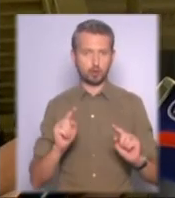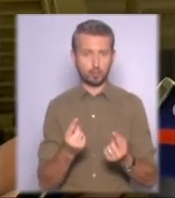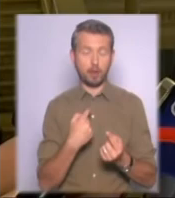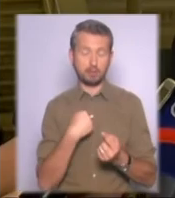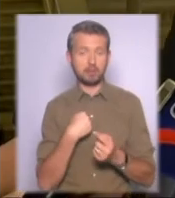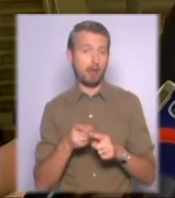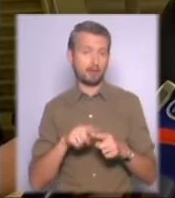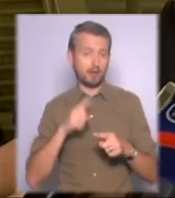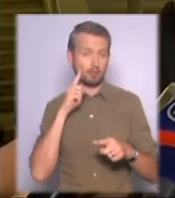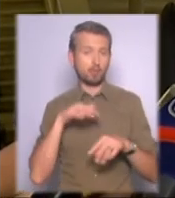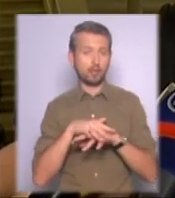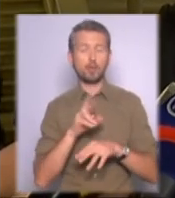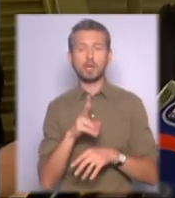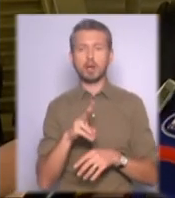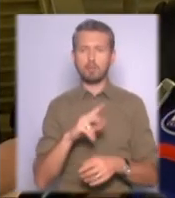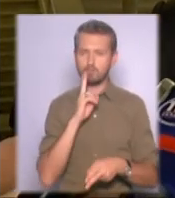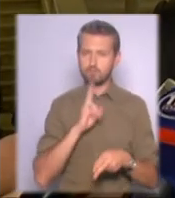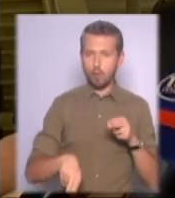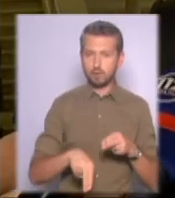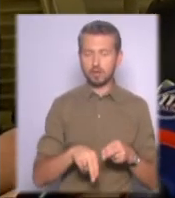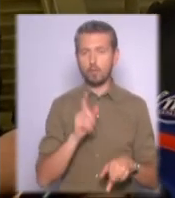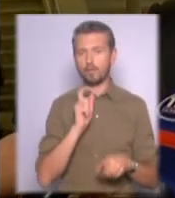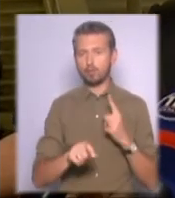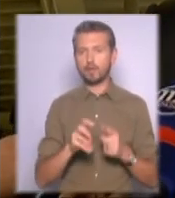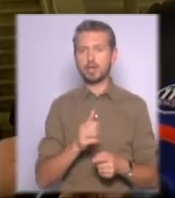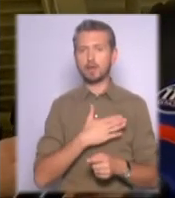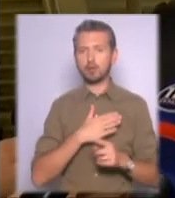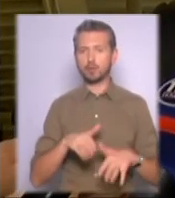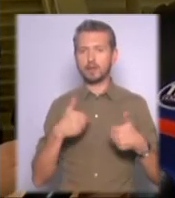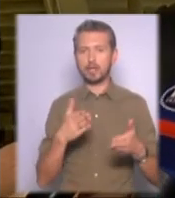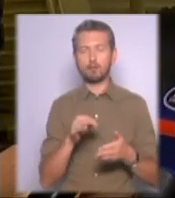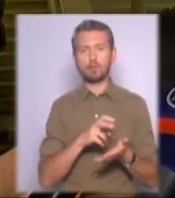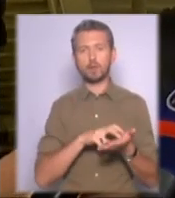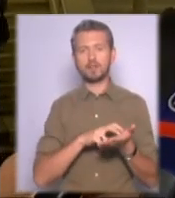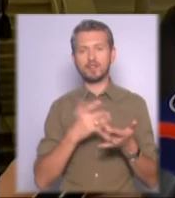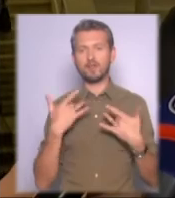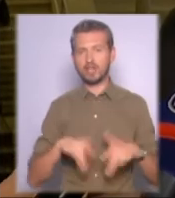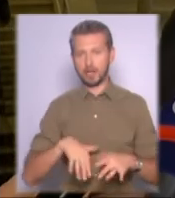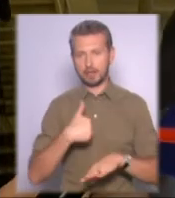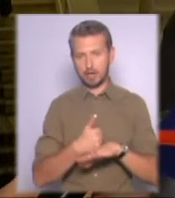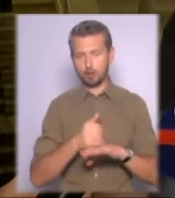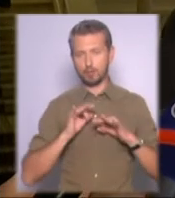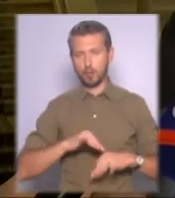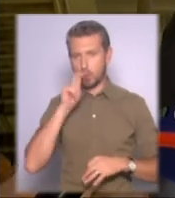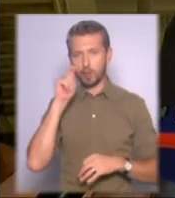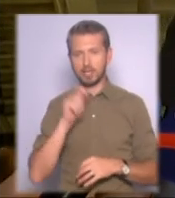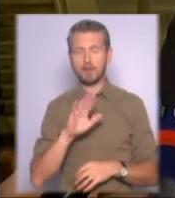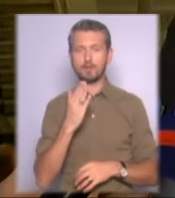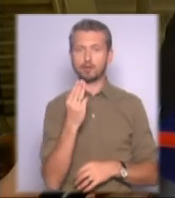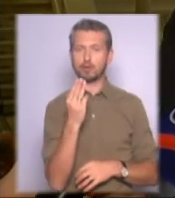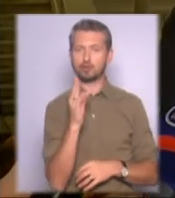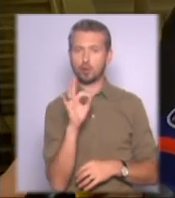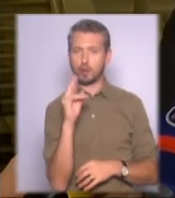дії як помста, як у відповідь на нашу ініціативу про звільнення генерального прокурора України Віктора Шокіна